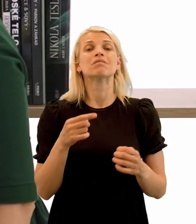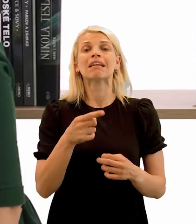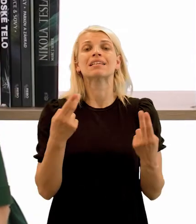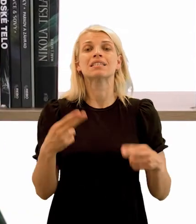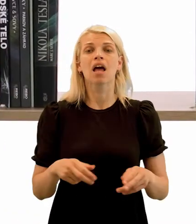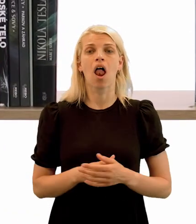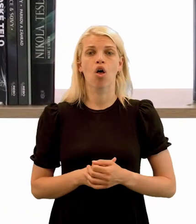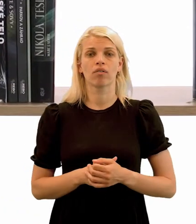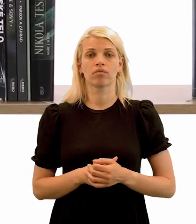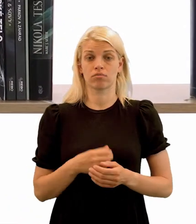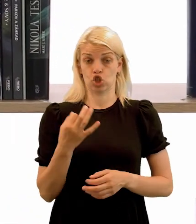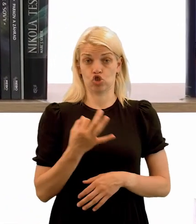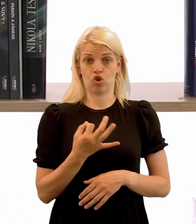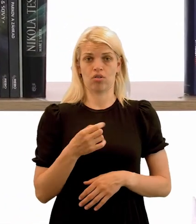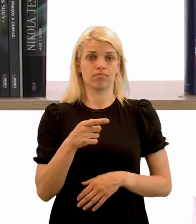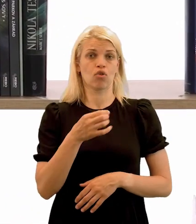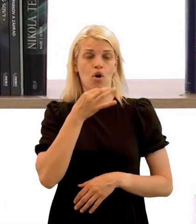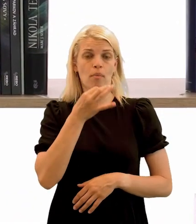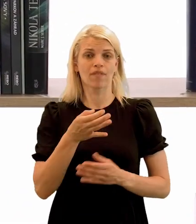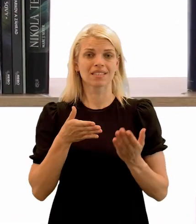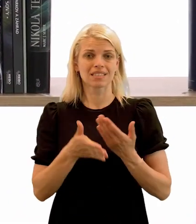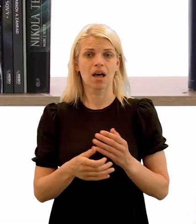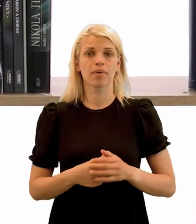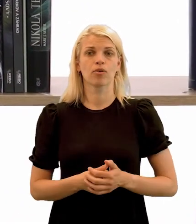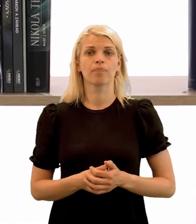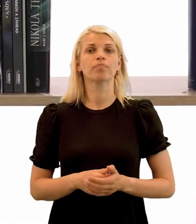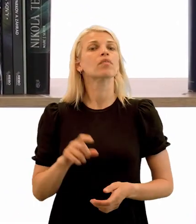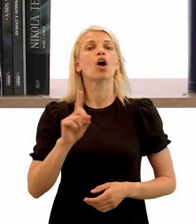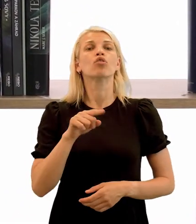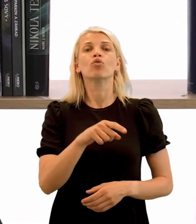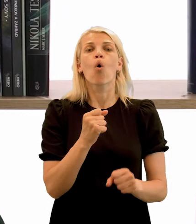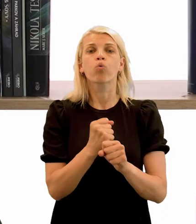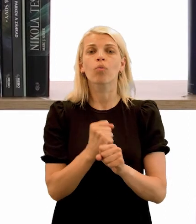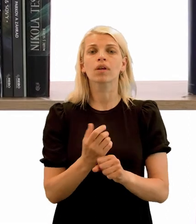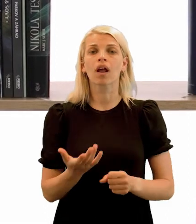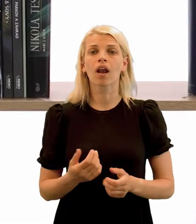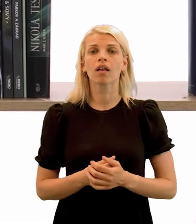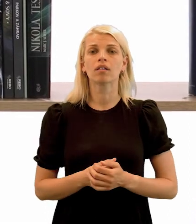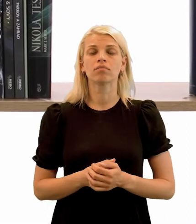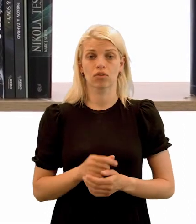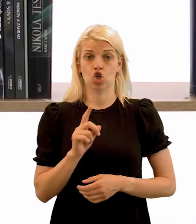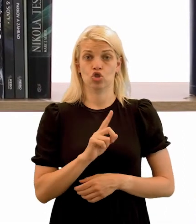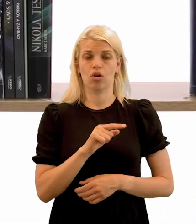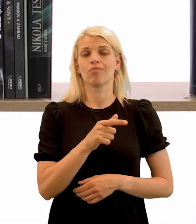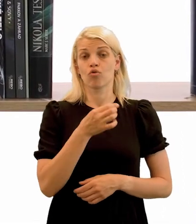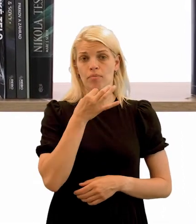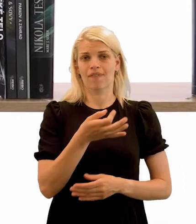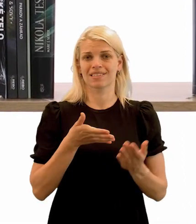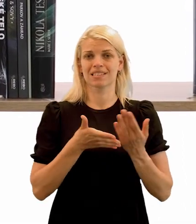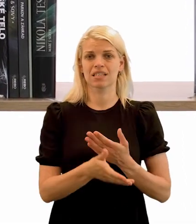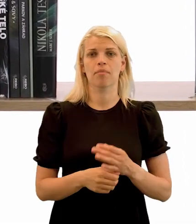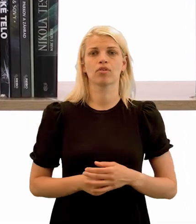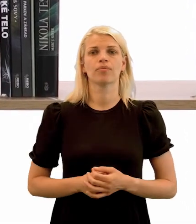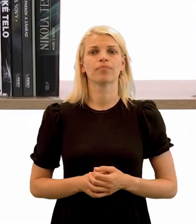stalo? Čo je opytovacie zámeno? Kto to urobil? Kto je opytovacie